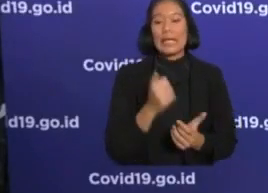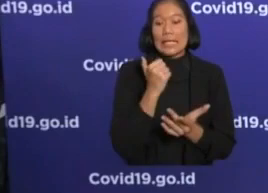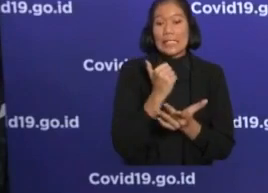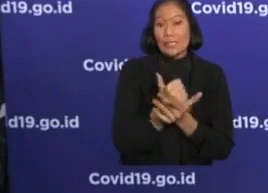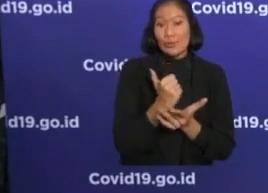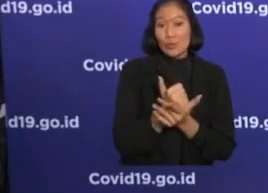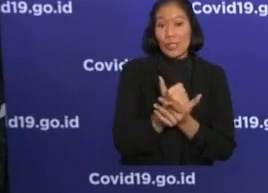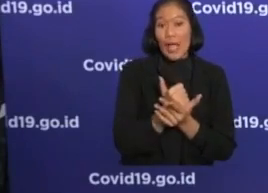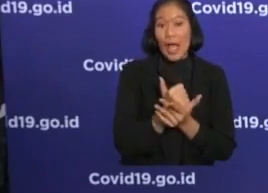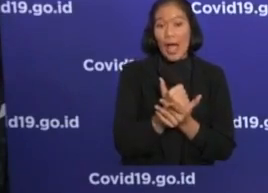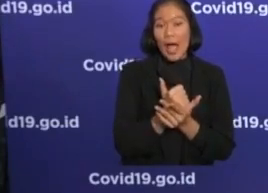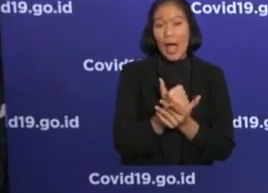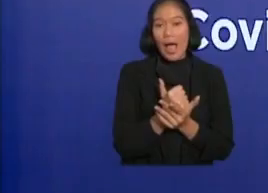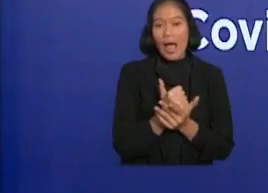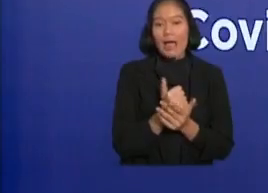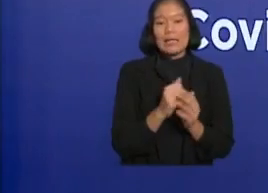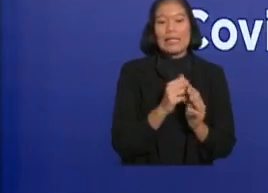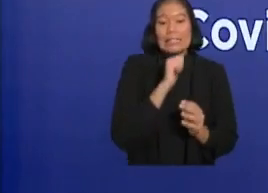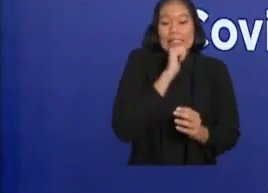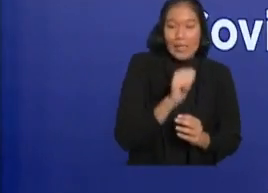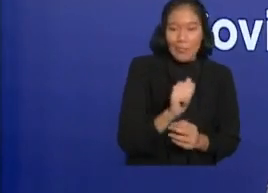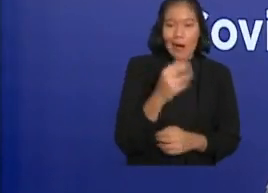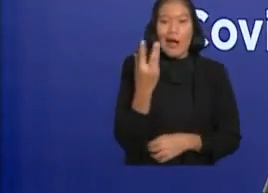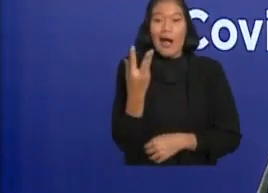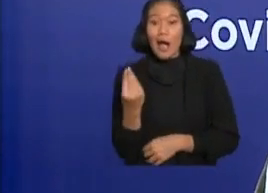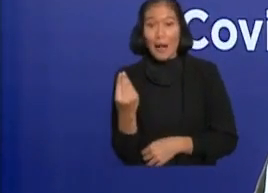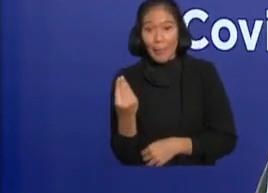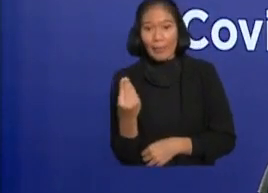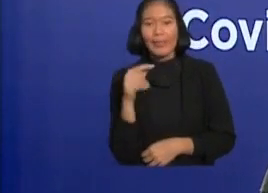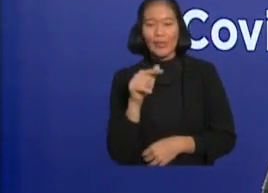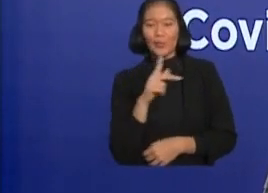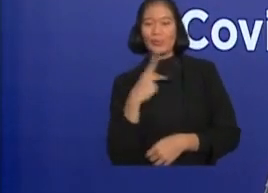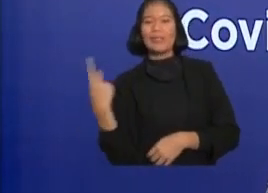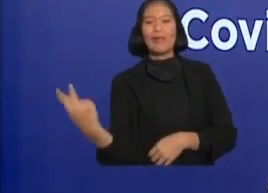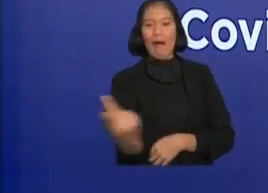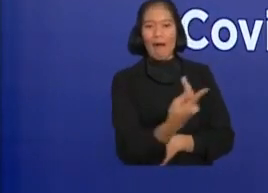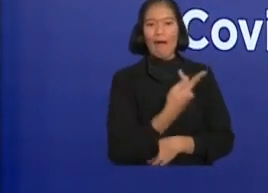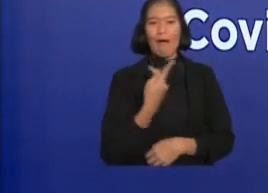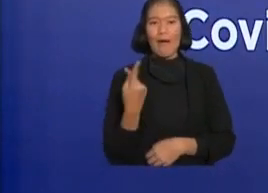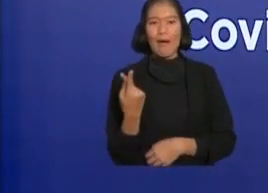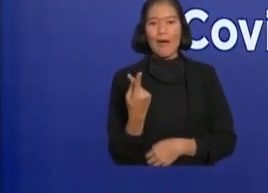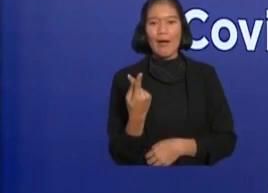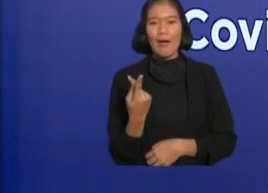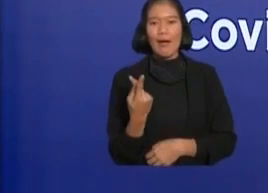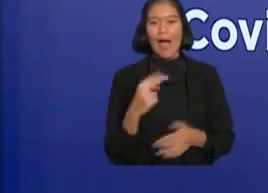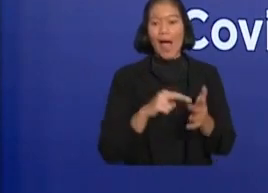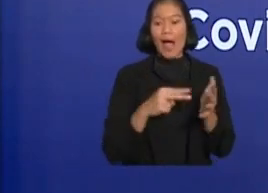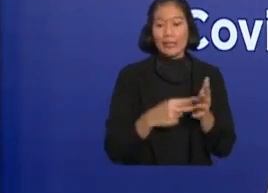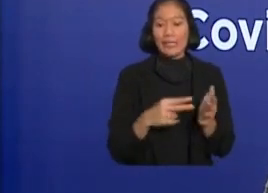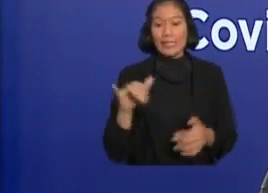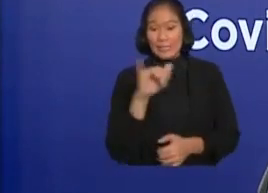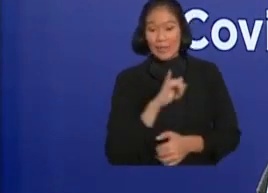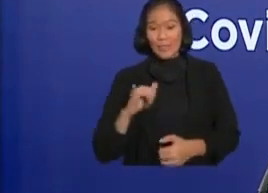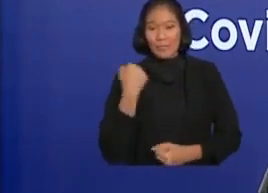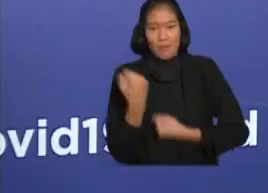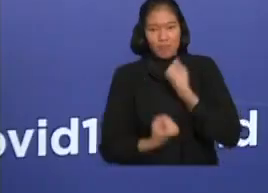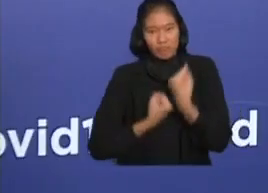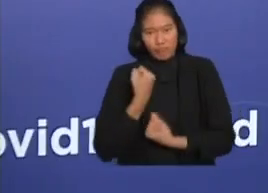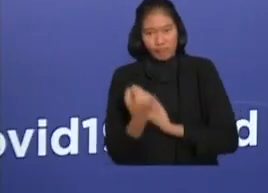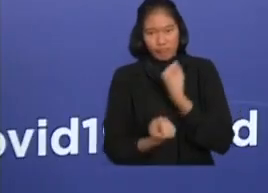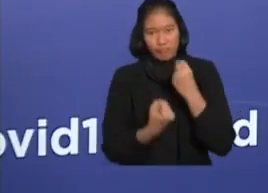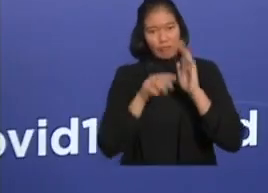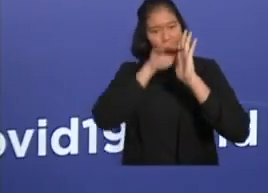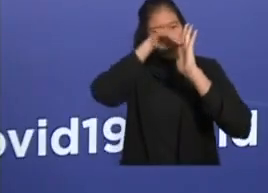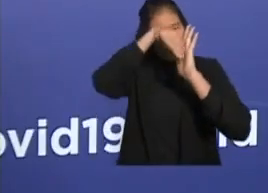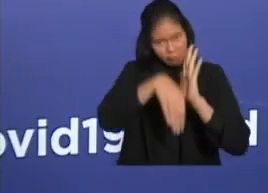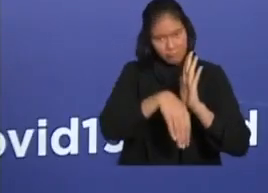yang bisa melandaikan termasuk tahapannya adalah kita semuanya jadi supaya kita bersama untuk mengenalkan itu percaya